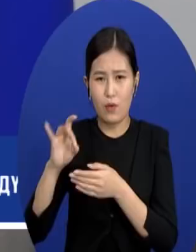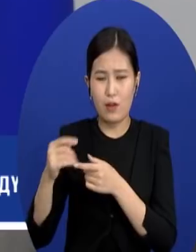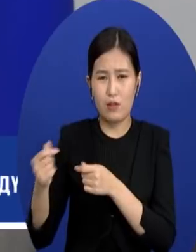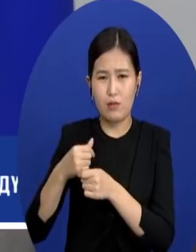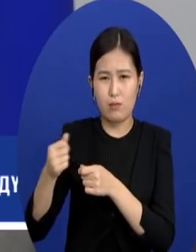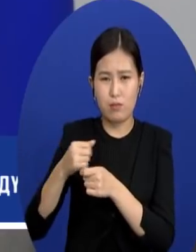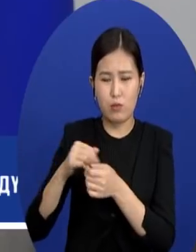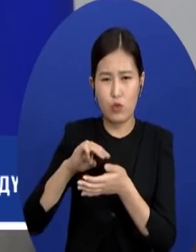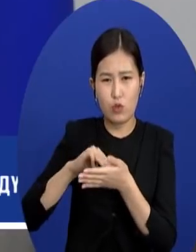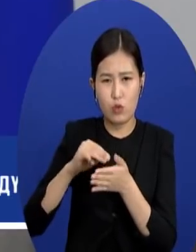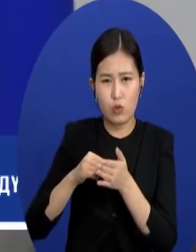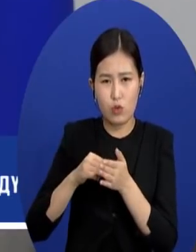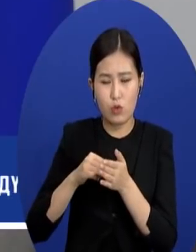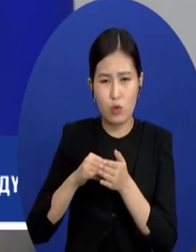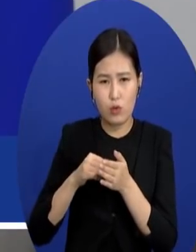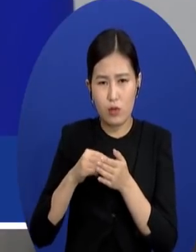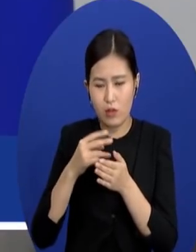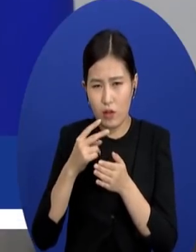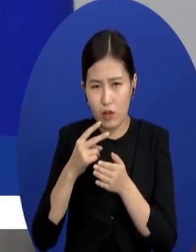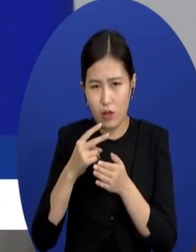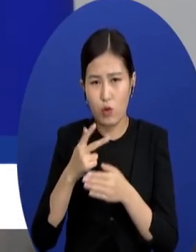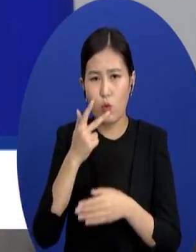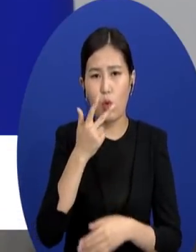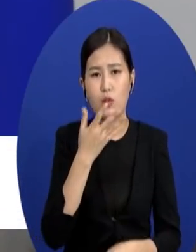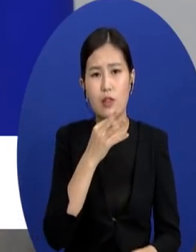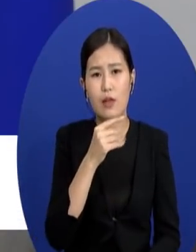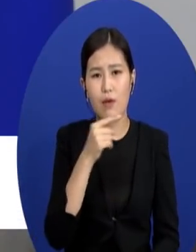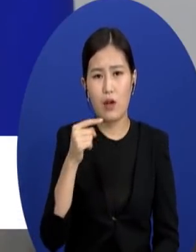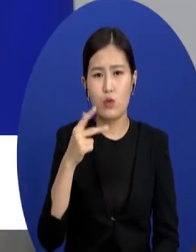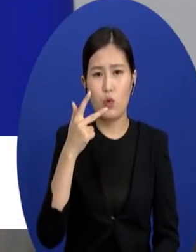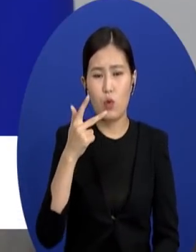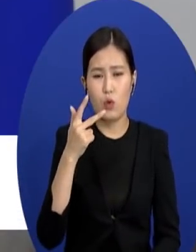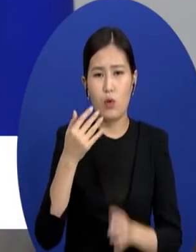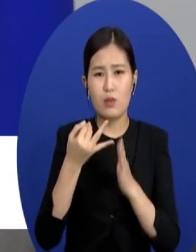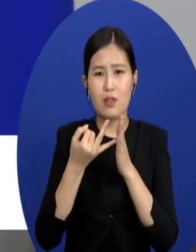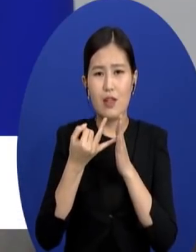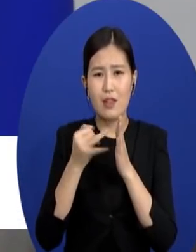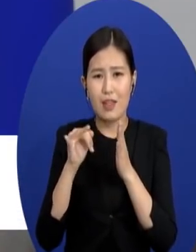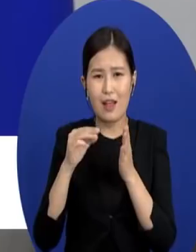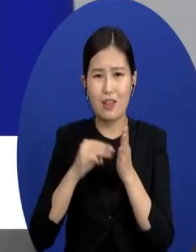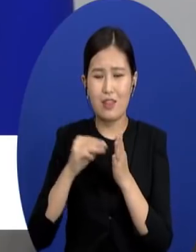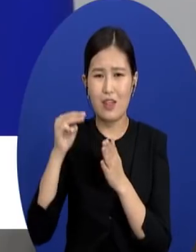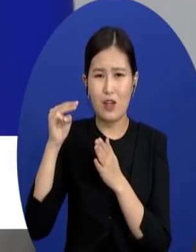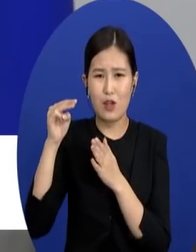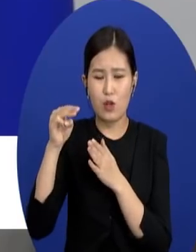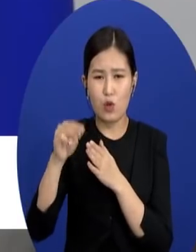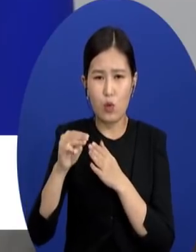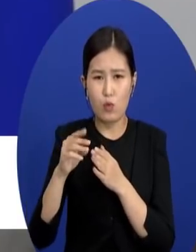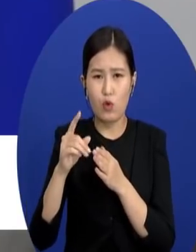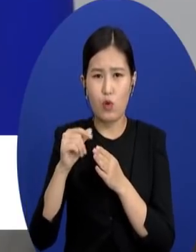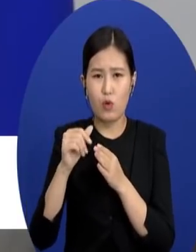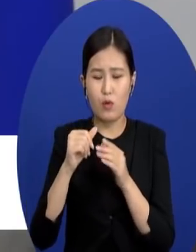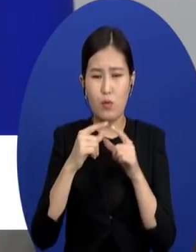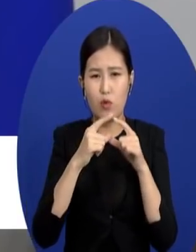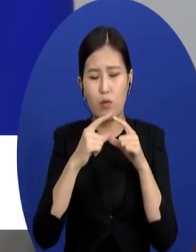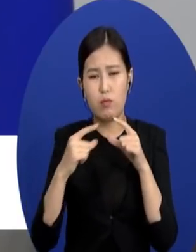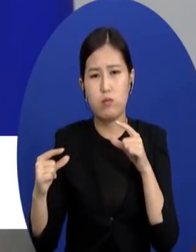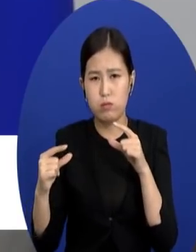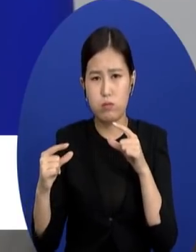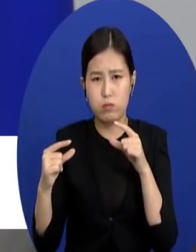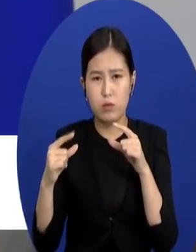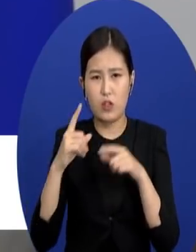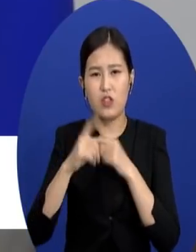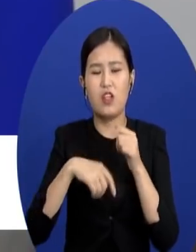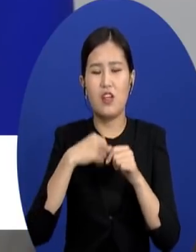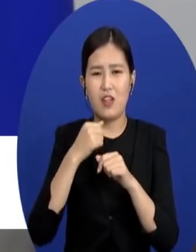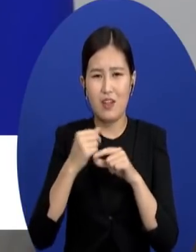300-аас 350-аас 370 орчим тэрбум төгрөгөөр тасрах нөхцөл байдал харагдаж байна. Энэ нөхцөл байдал ч гэсэн ирэх жил дээрдэхгүй юу гэдэг